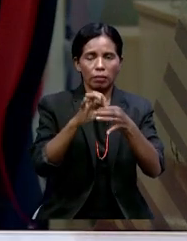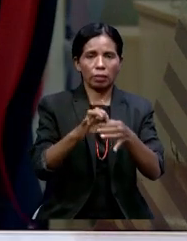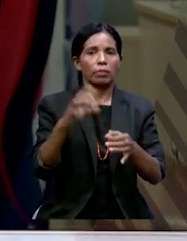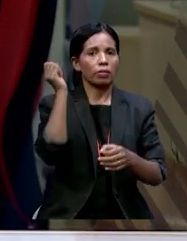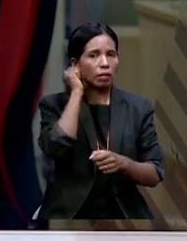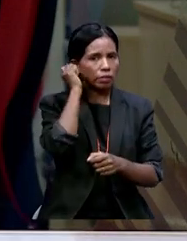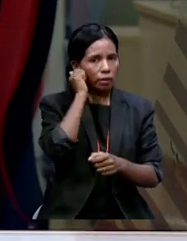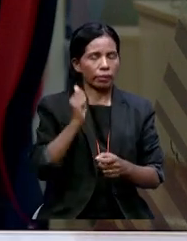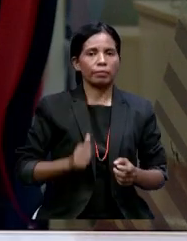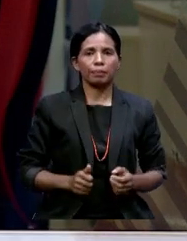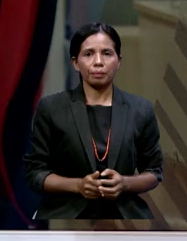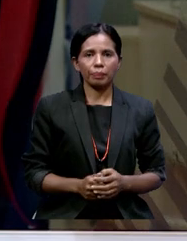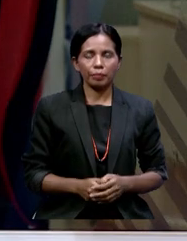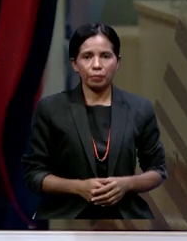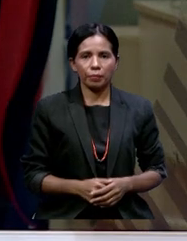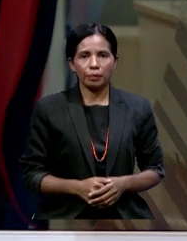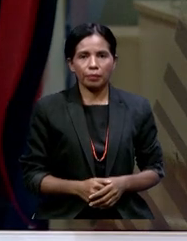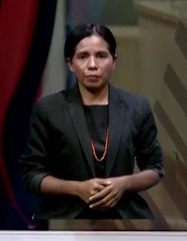ASEAN.